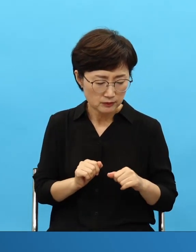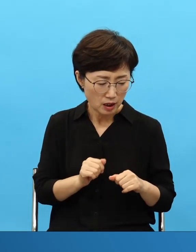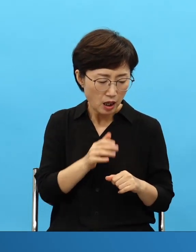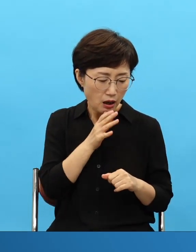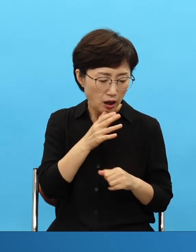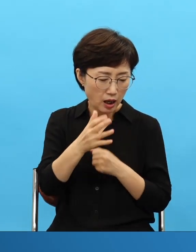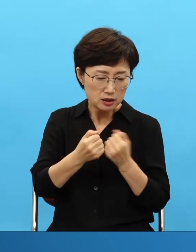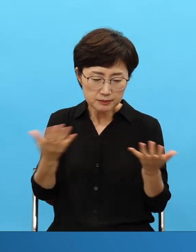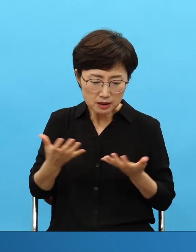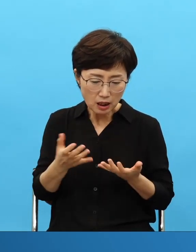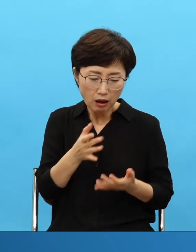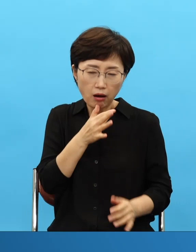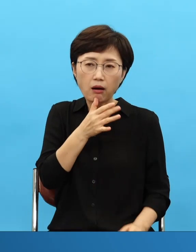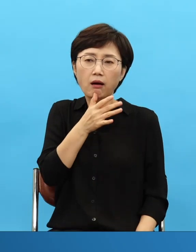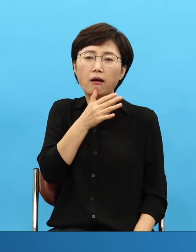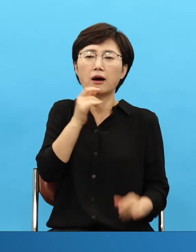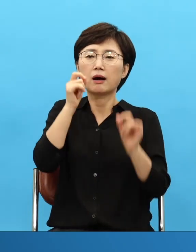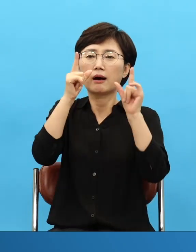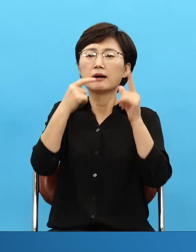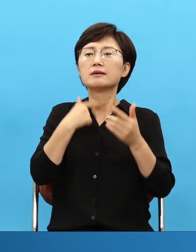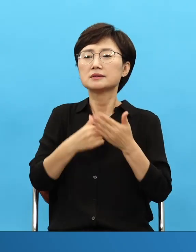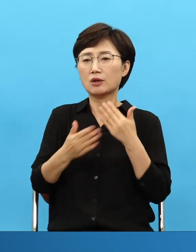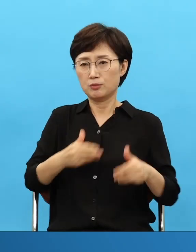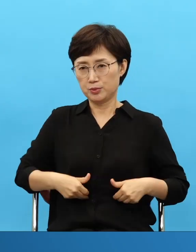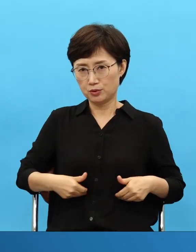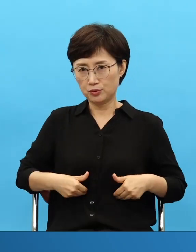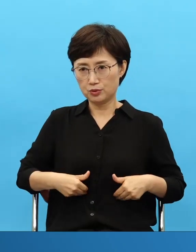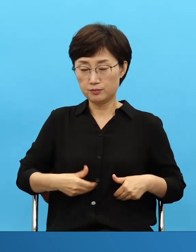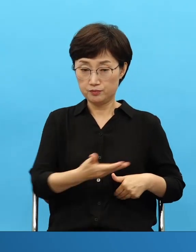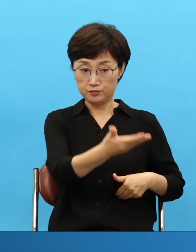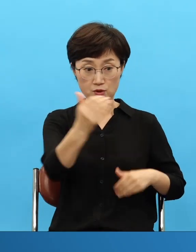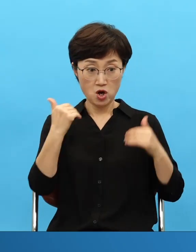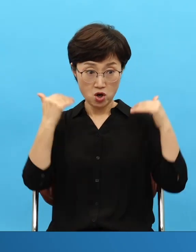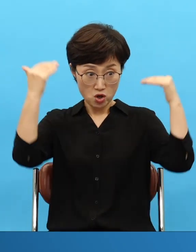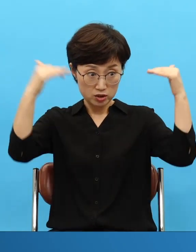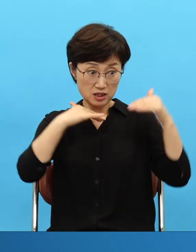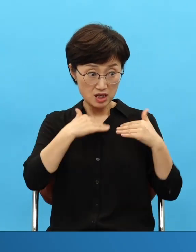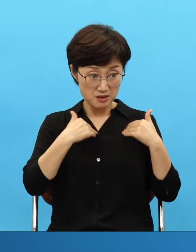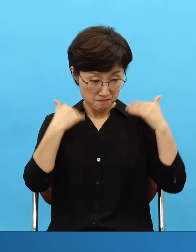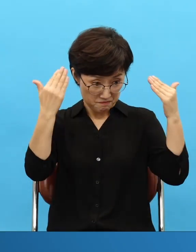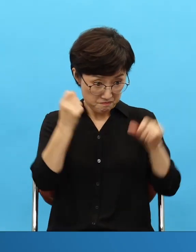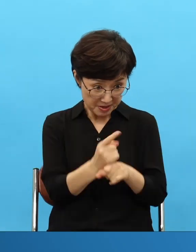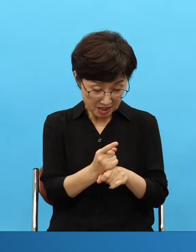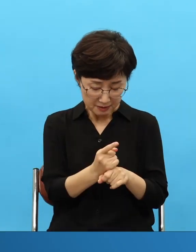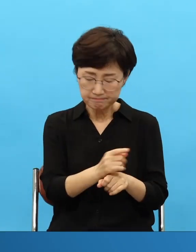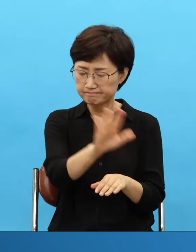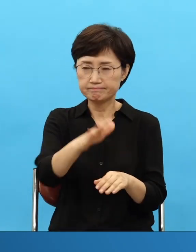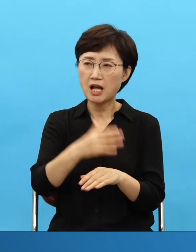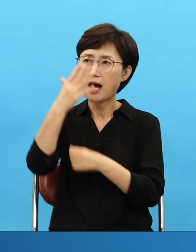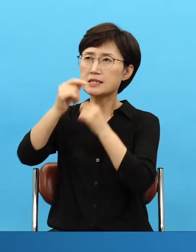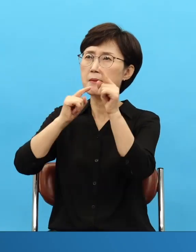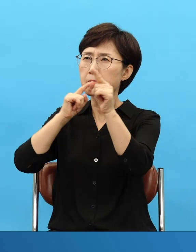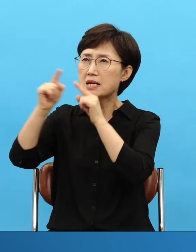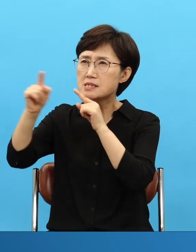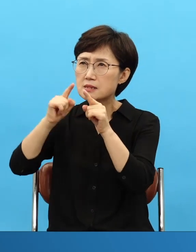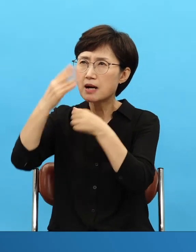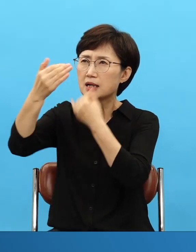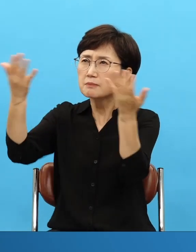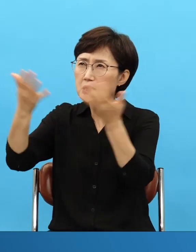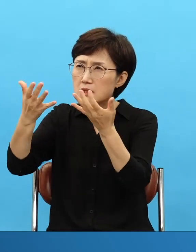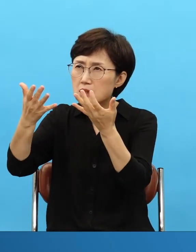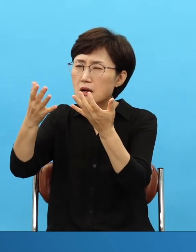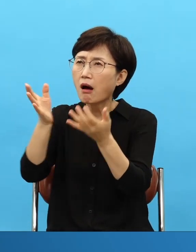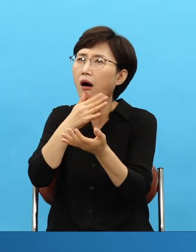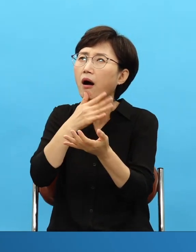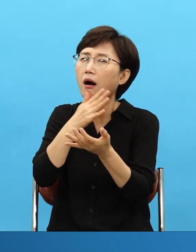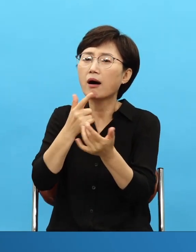this is the work of God. 우리만 나이 드신 어른들도요. 이 축복 체험하셔야 돼요. 아, 이게 하나님의 역사구나. Even the elderly,